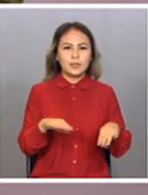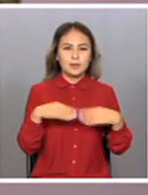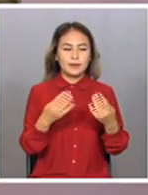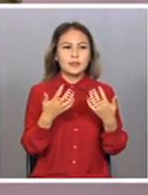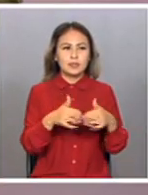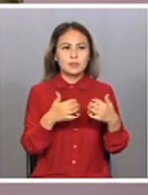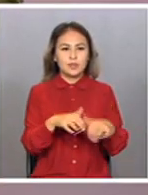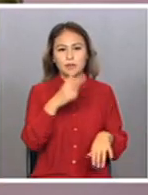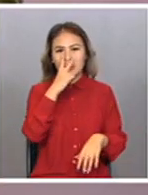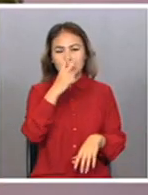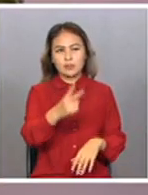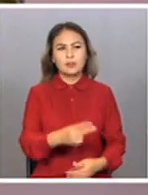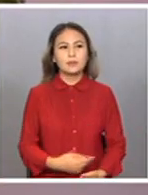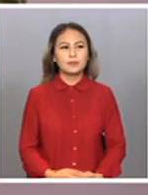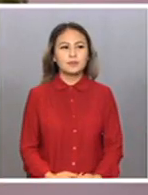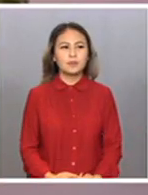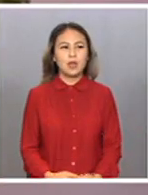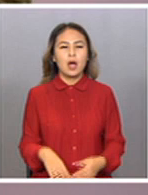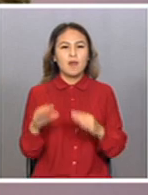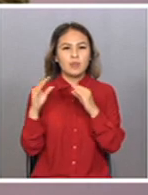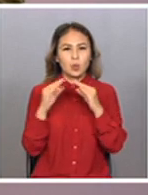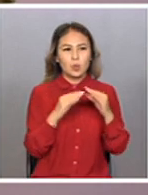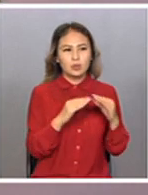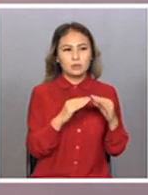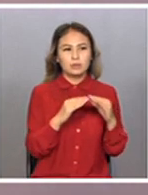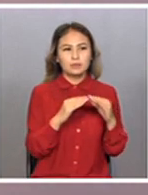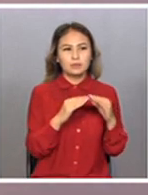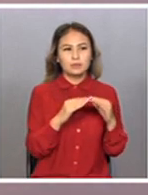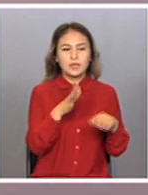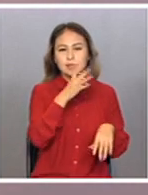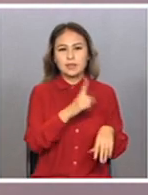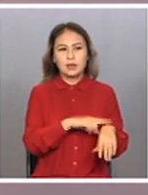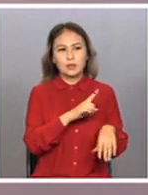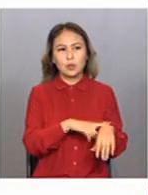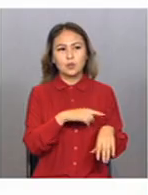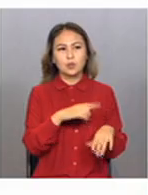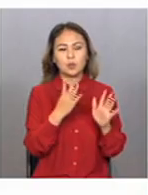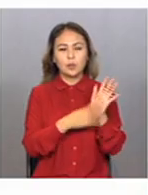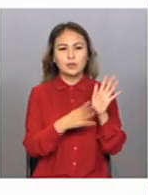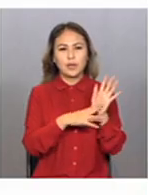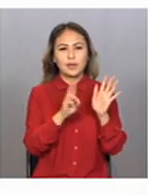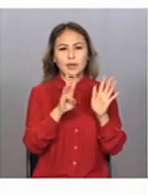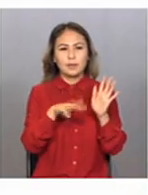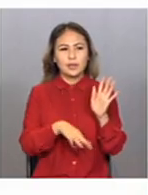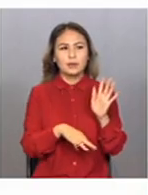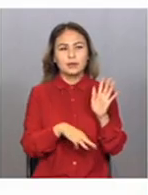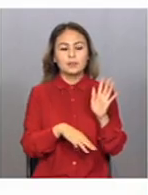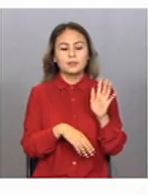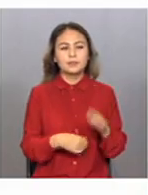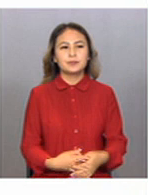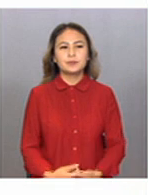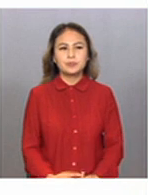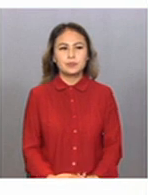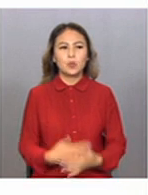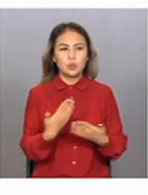есептерді қарастырайық. Автокөлік сағатына 90 км жылдамдықпен қозғалды.